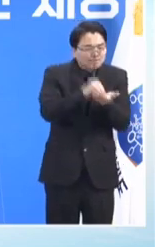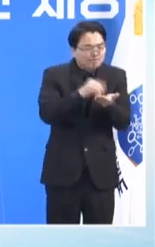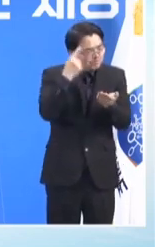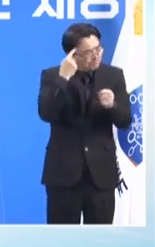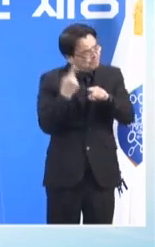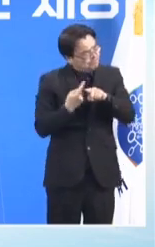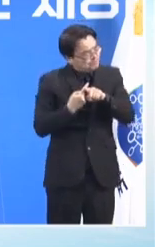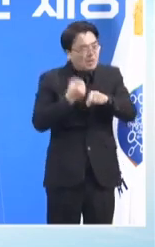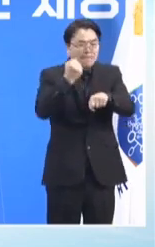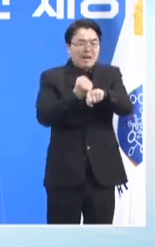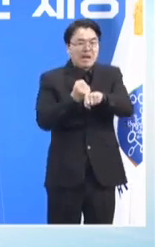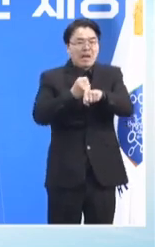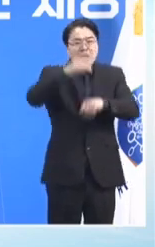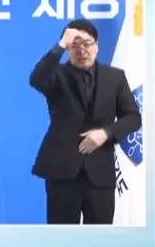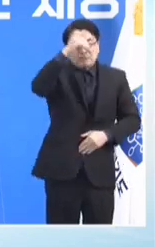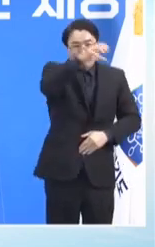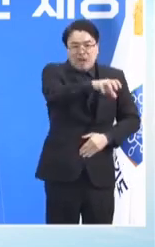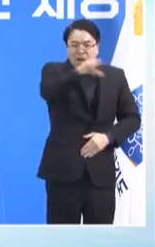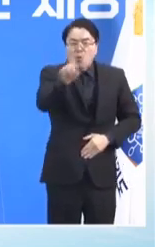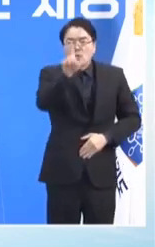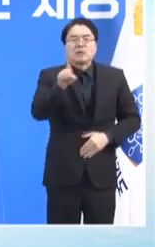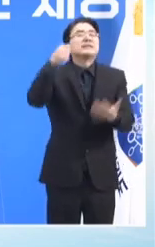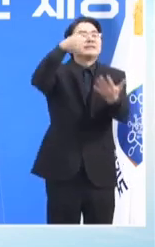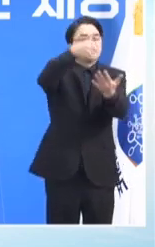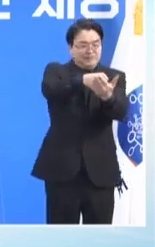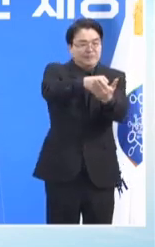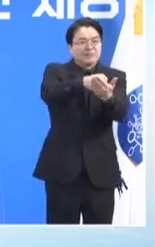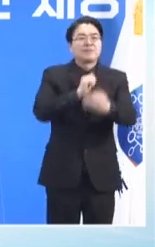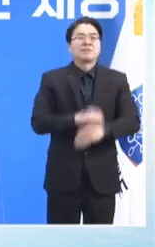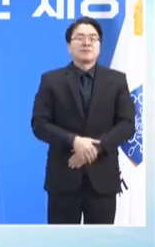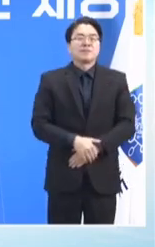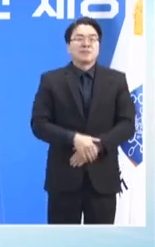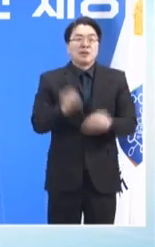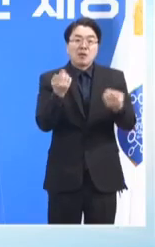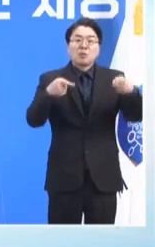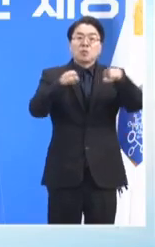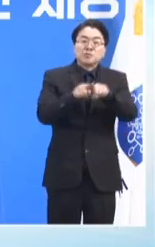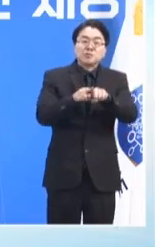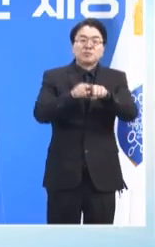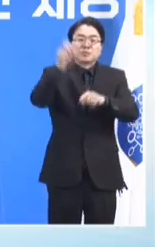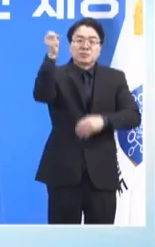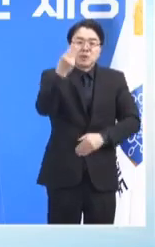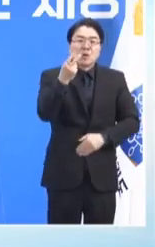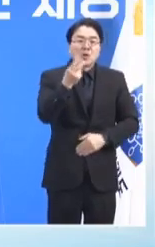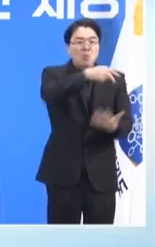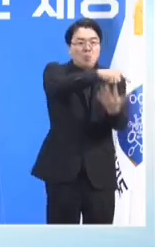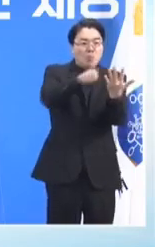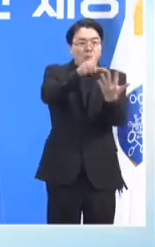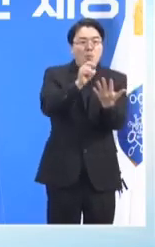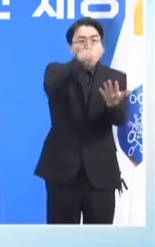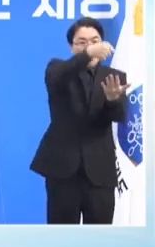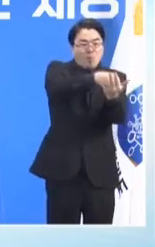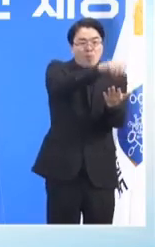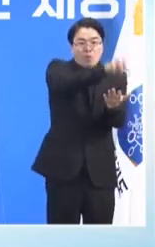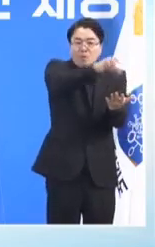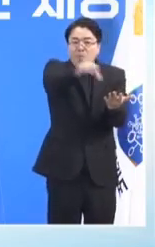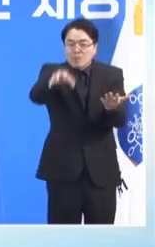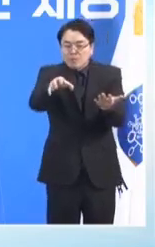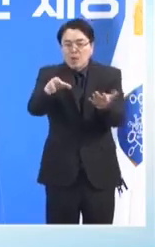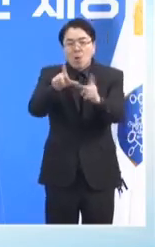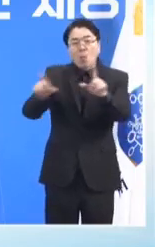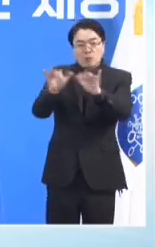반영하여 시범사업 대상지를 선정하겠습니다. 아울러 선정된 대상지에 대하여 민간 모니터링